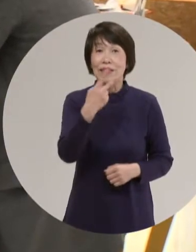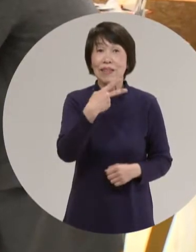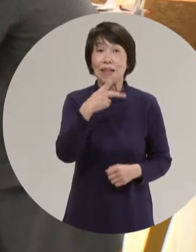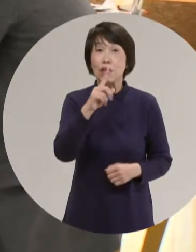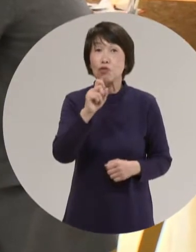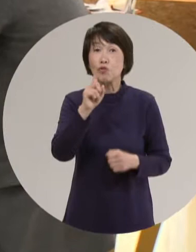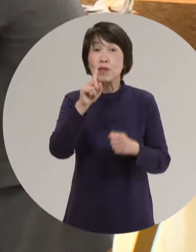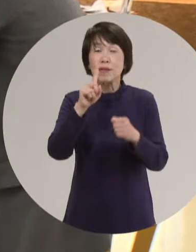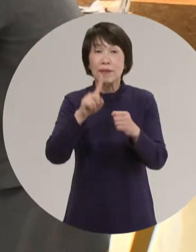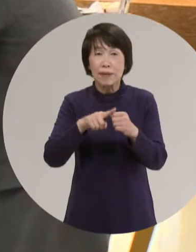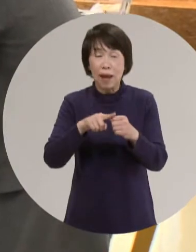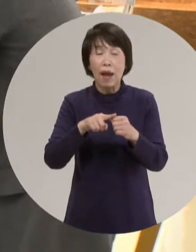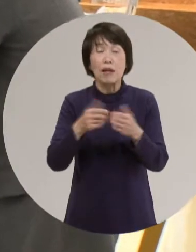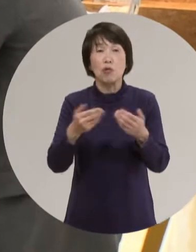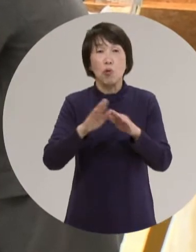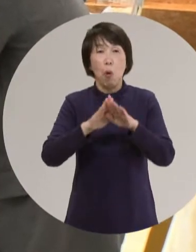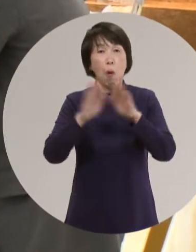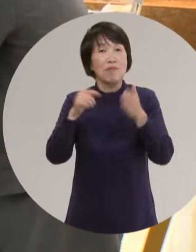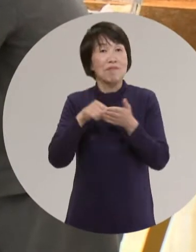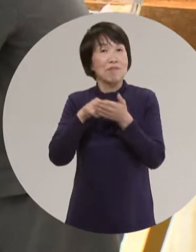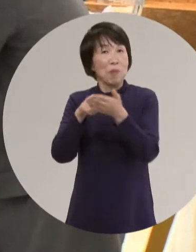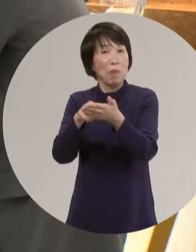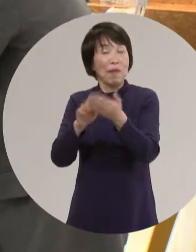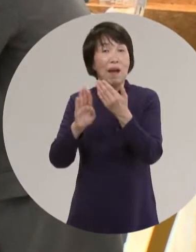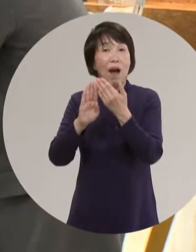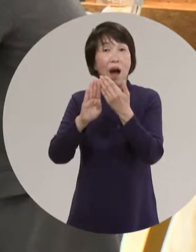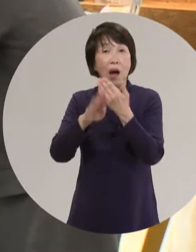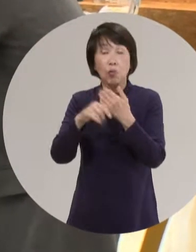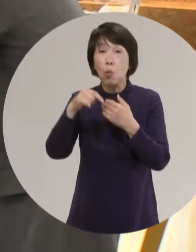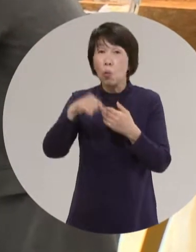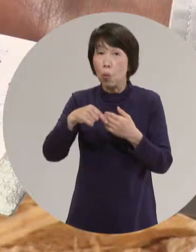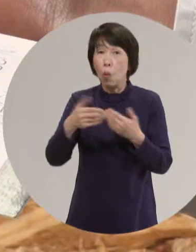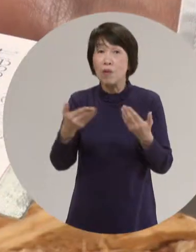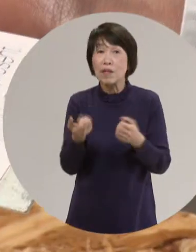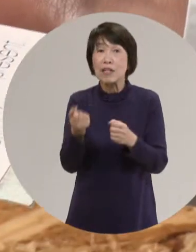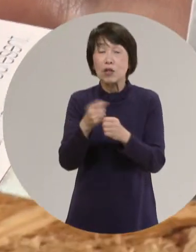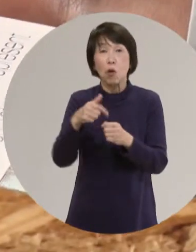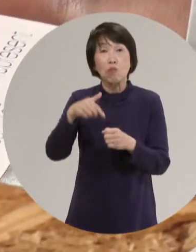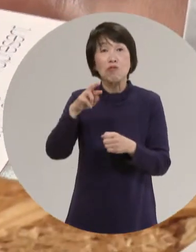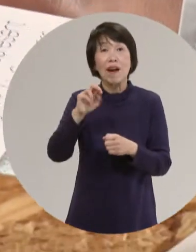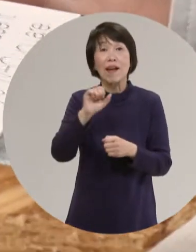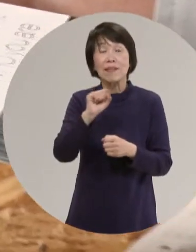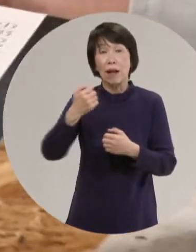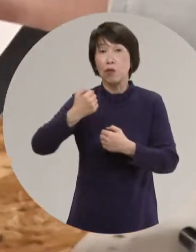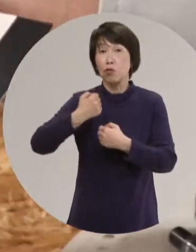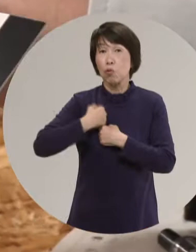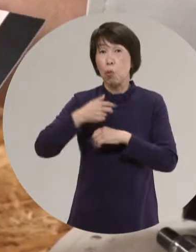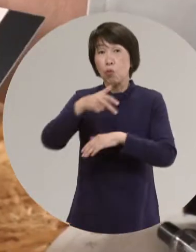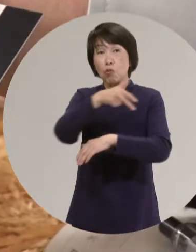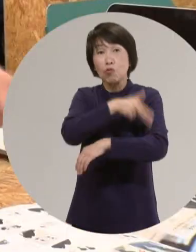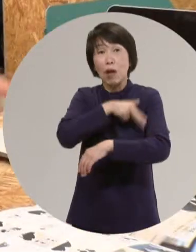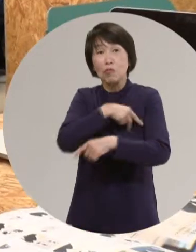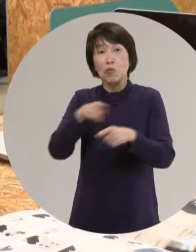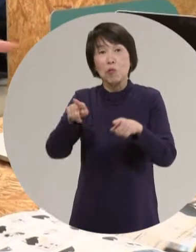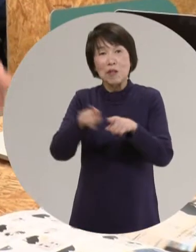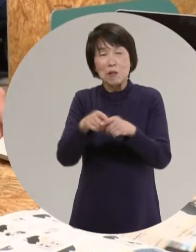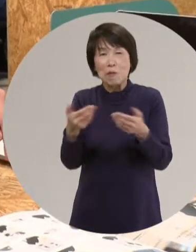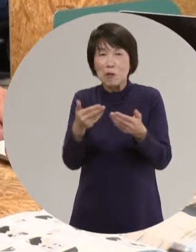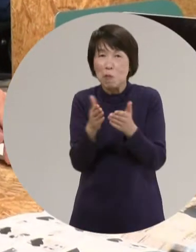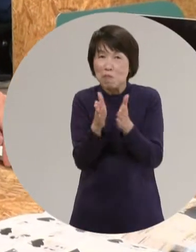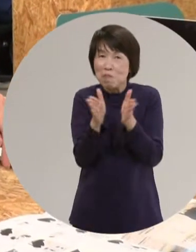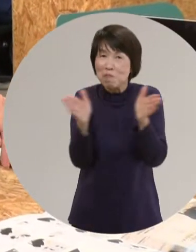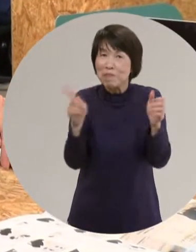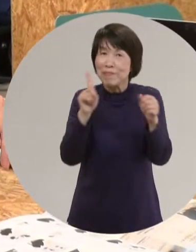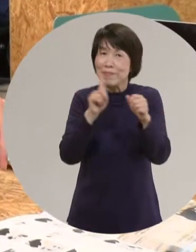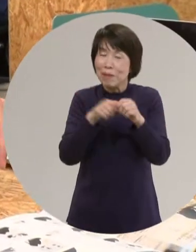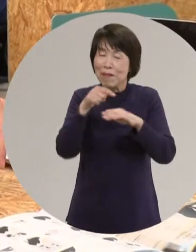2017年9月に開業届を提出してから企業プラザ兵庫のスタッフとともに事業の拡大を図っ